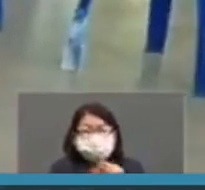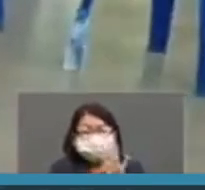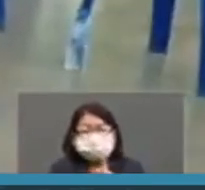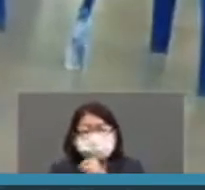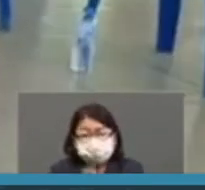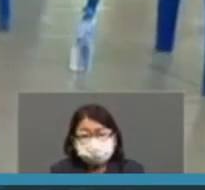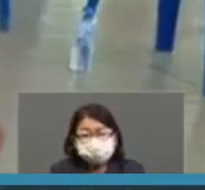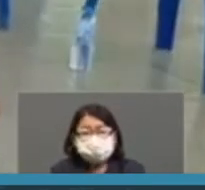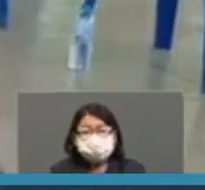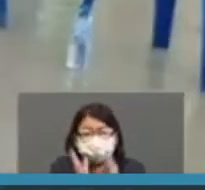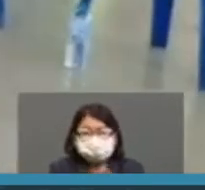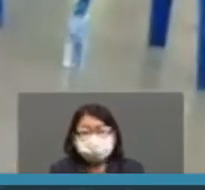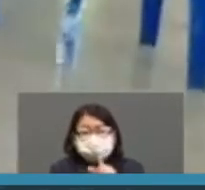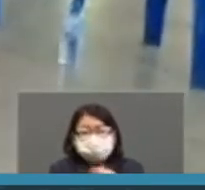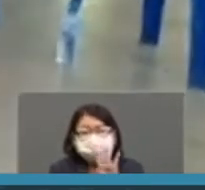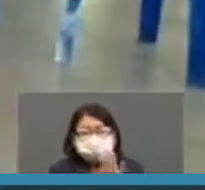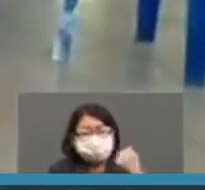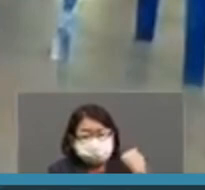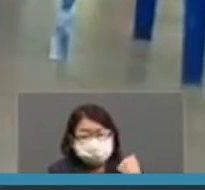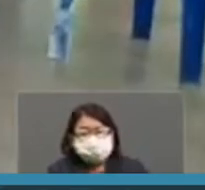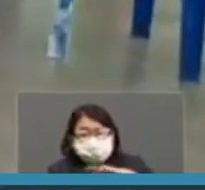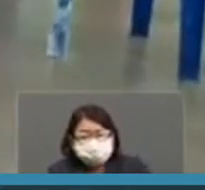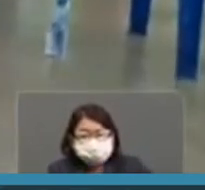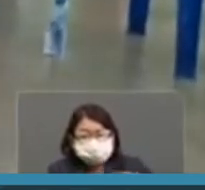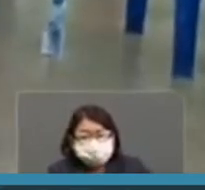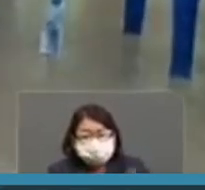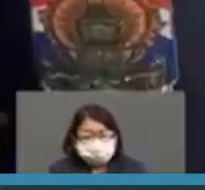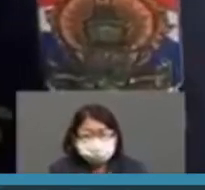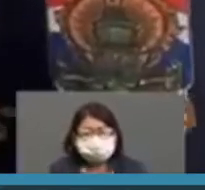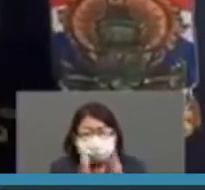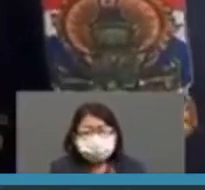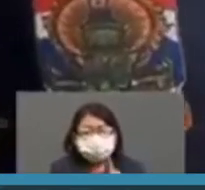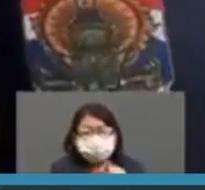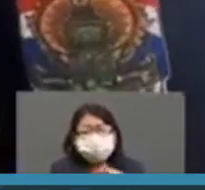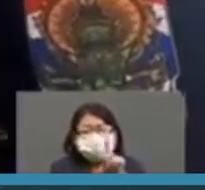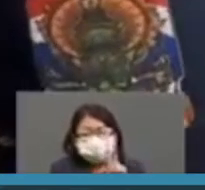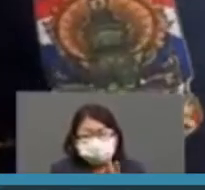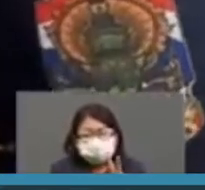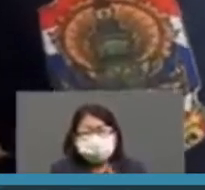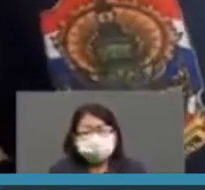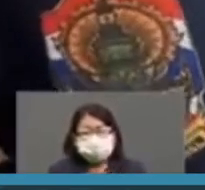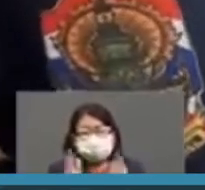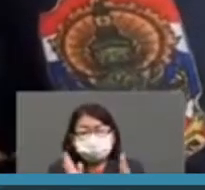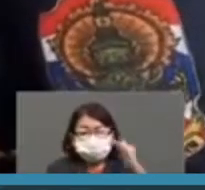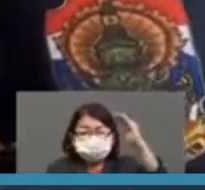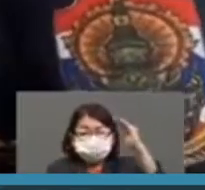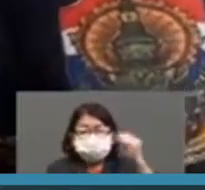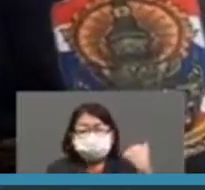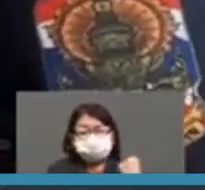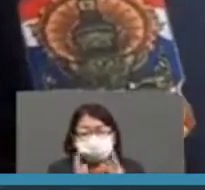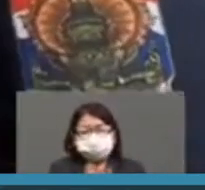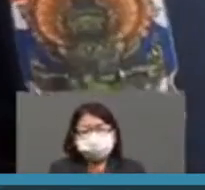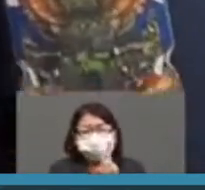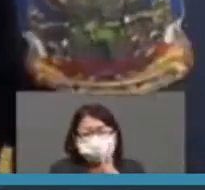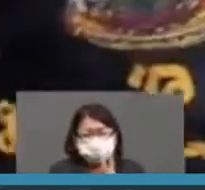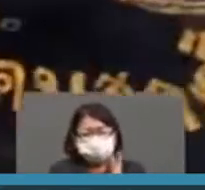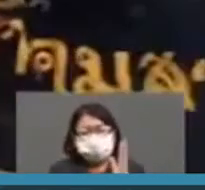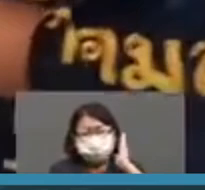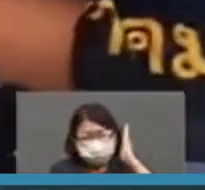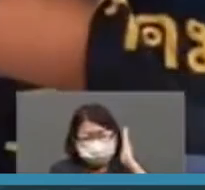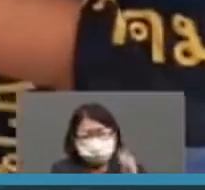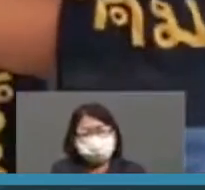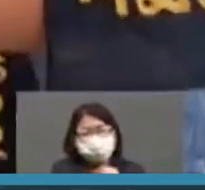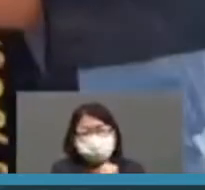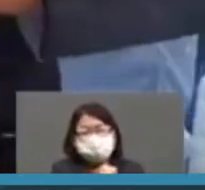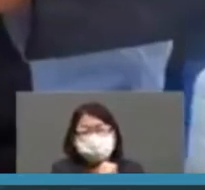องและกำลังจะขึ้นศาลในวันนี้ซึ่งจากการสันนิษฐานแรงจูงใจการก่อเหตุมาจากความเครียด เห็นภาพว่าวันที่